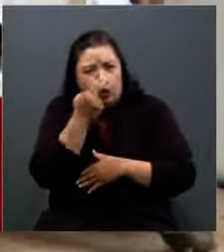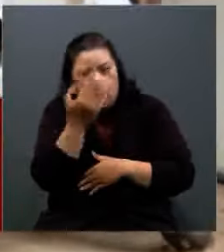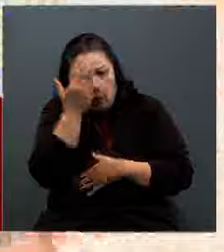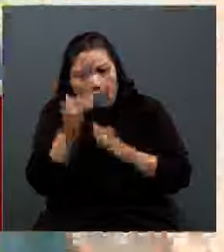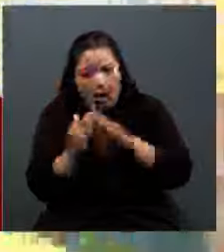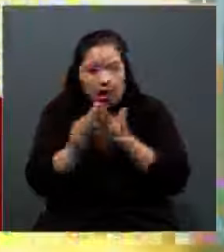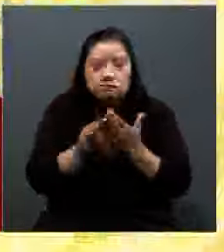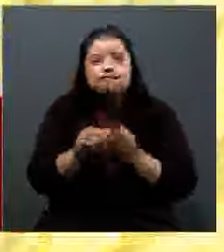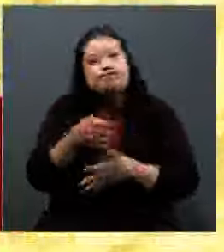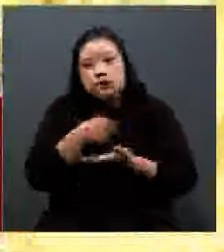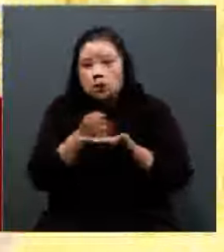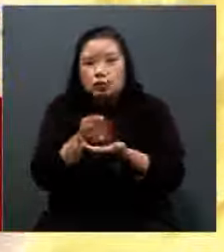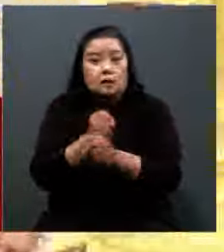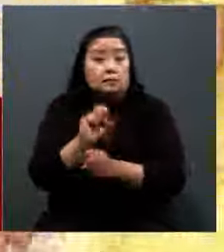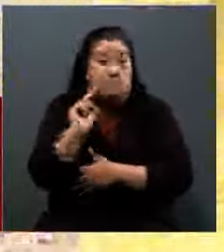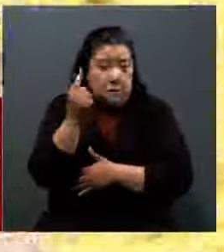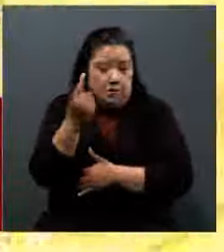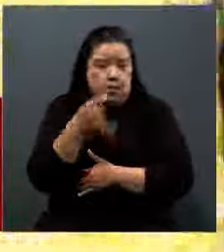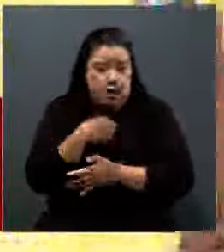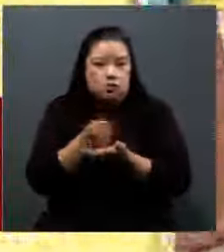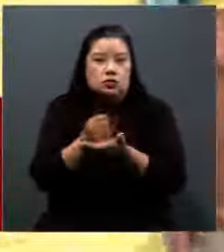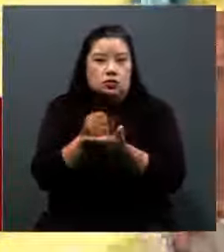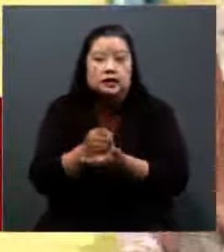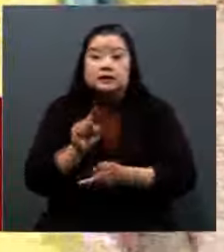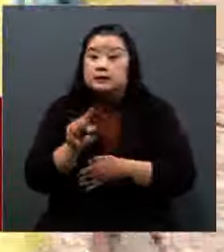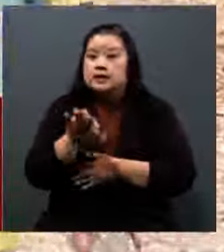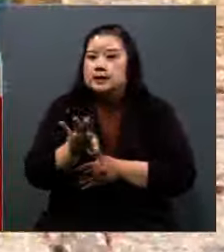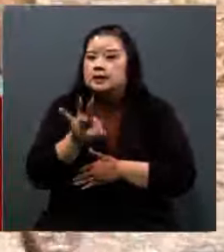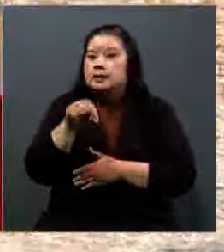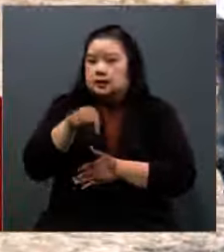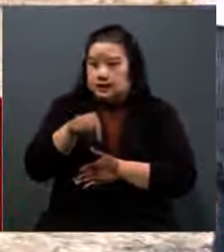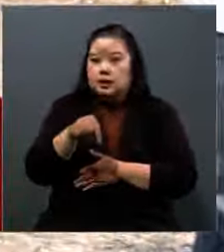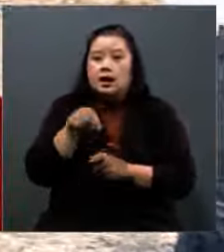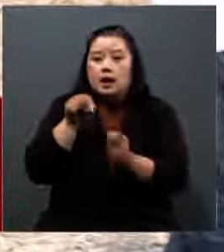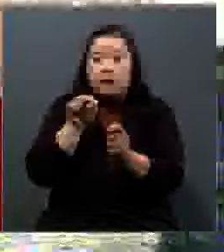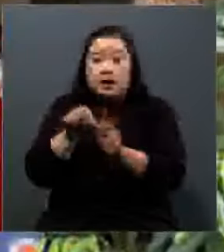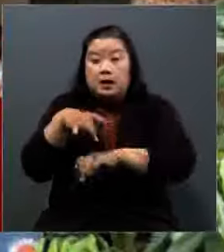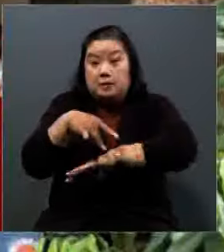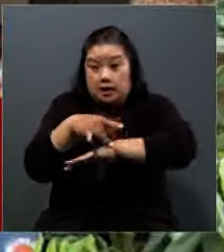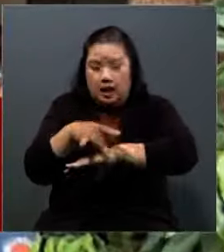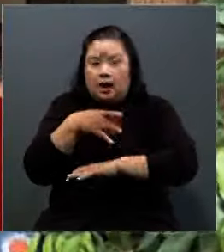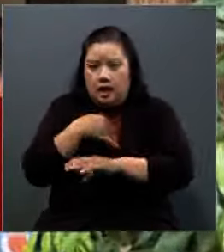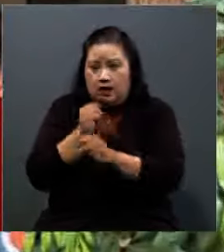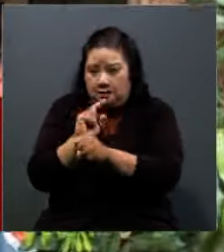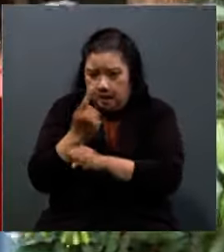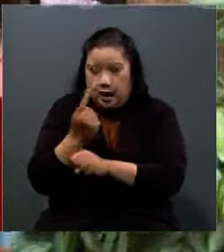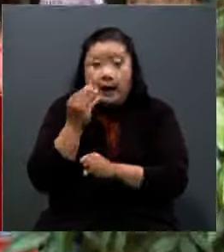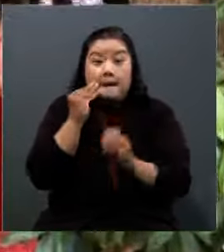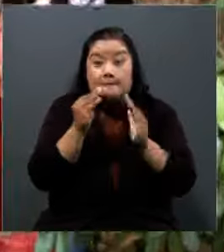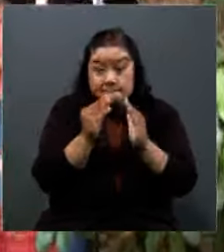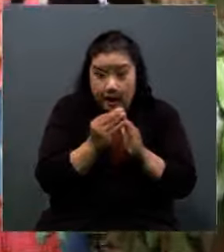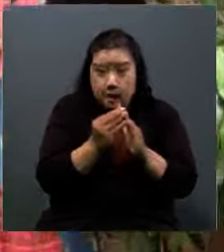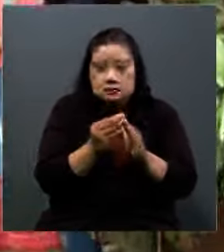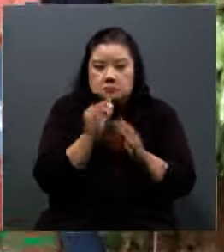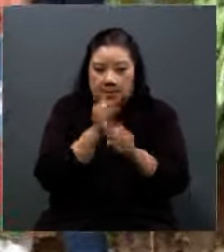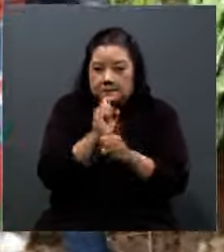ากจะปรับปรุงให้ดีขึ้นโดยตั้งใจว่าจะใช้ที่นี่เป็นพื้นที่นำร่องในการปรับปรุงพัฒนาบ้านพักของบุคลากรทาง